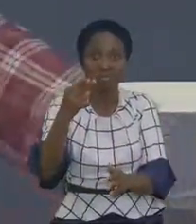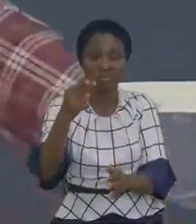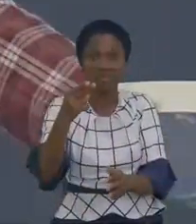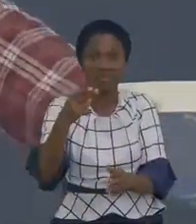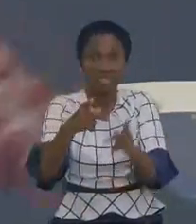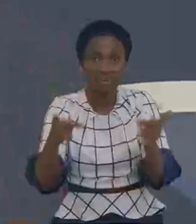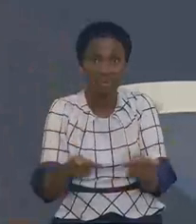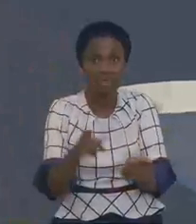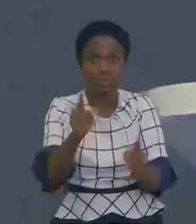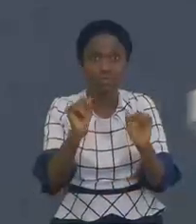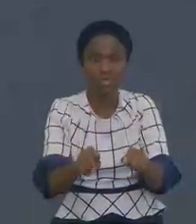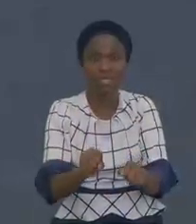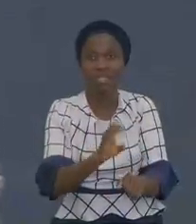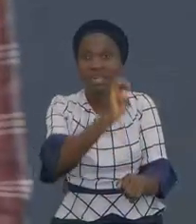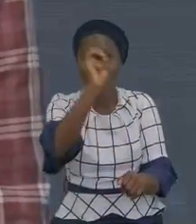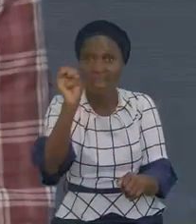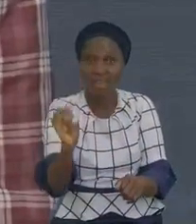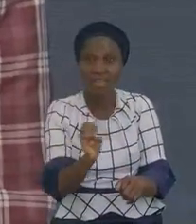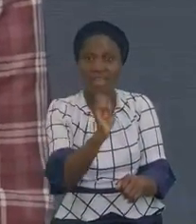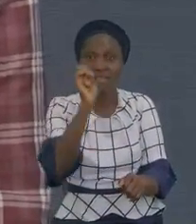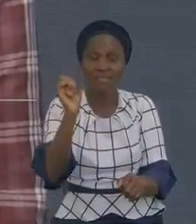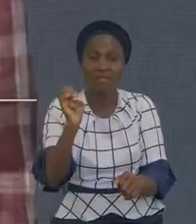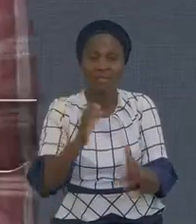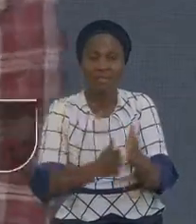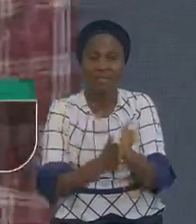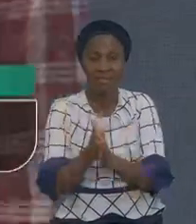c'est la voie de la sainteté.